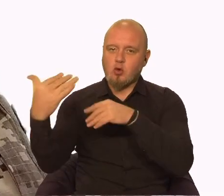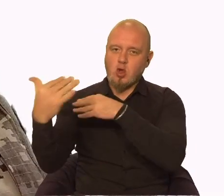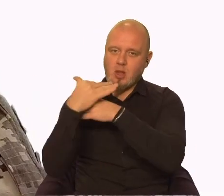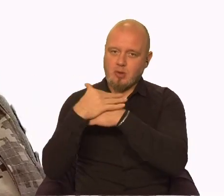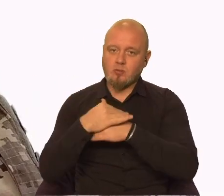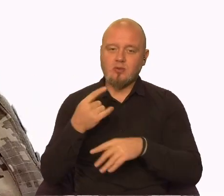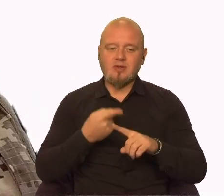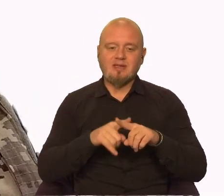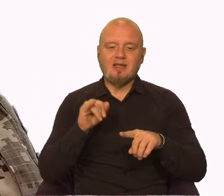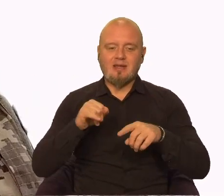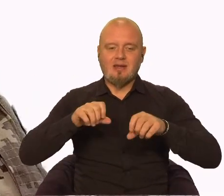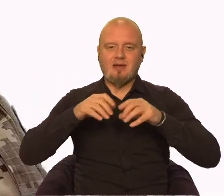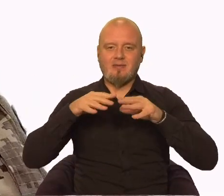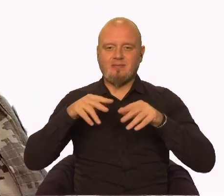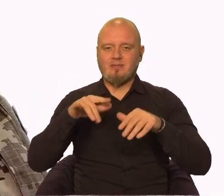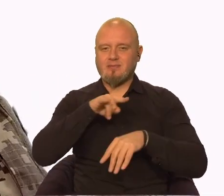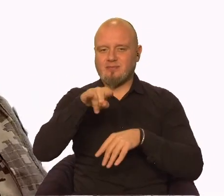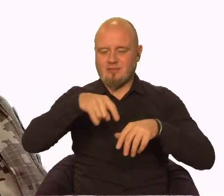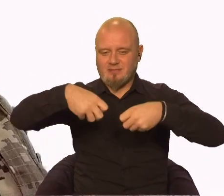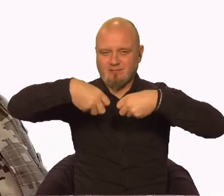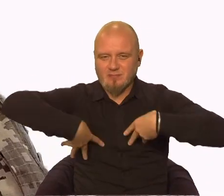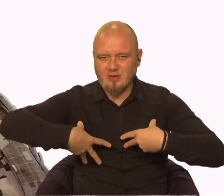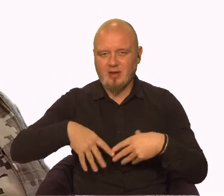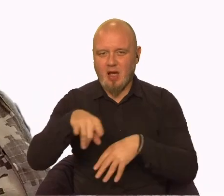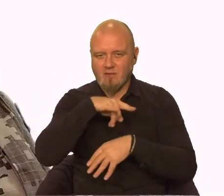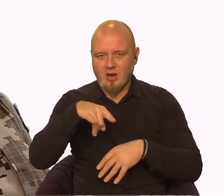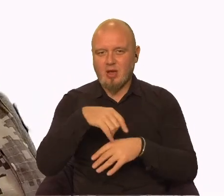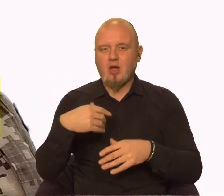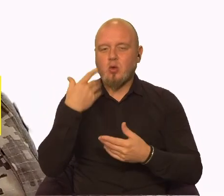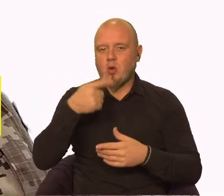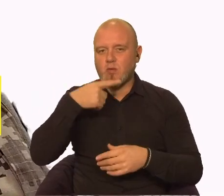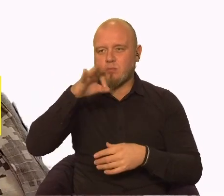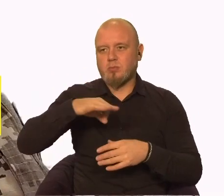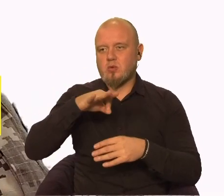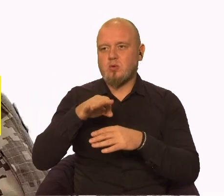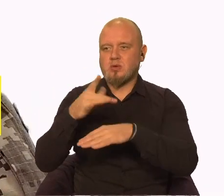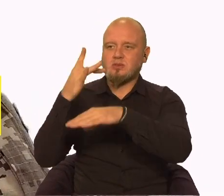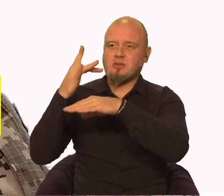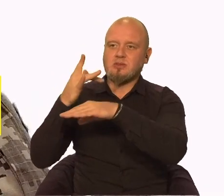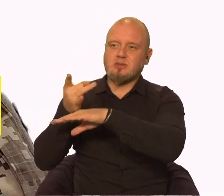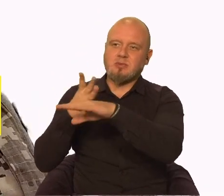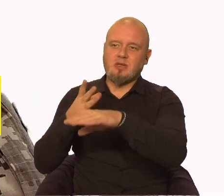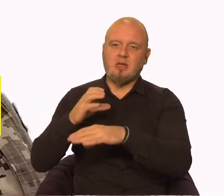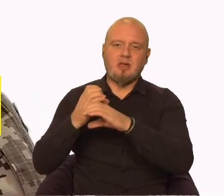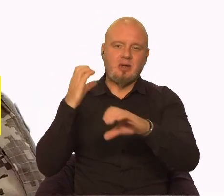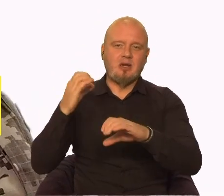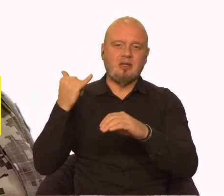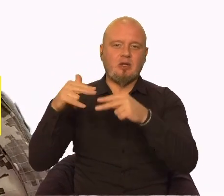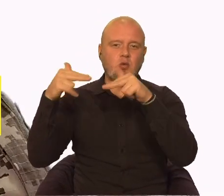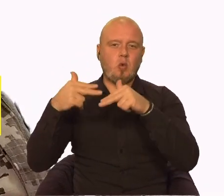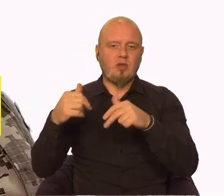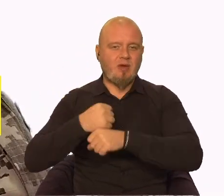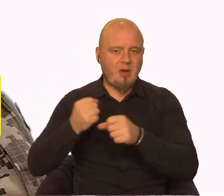і винищувальна авіація. Саме якщо ми говоримо про збиття крилатих ракет та дронів камікадзе, і зенітні ракетні війська,